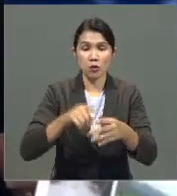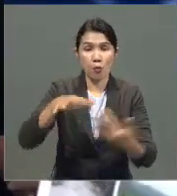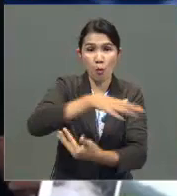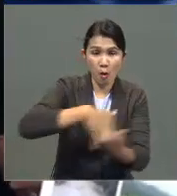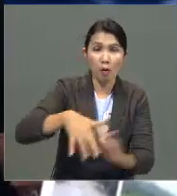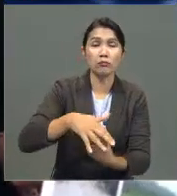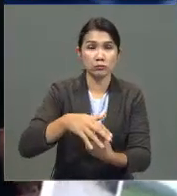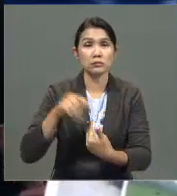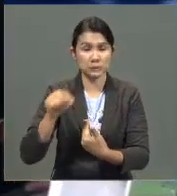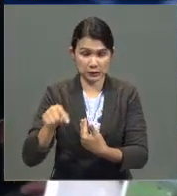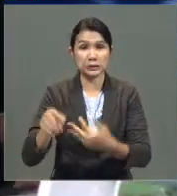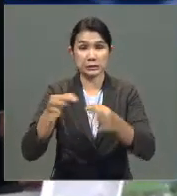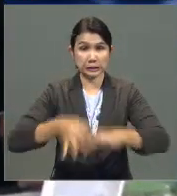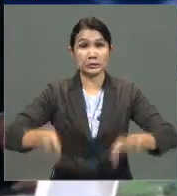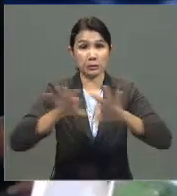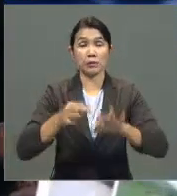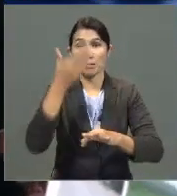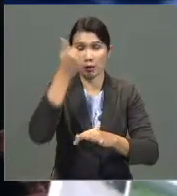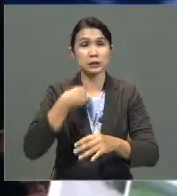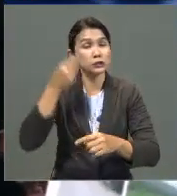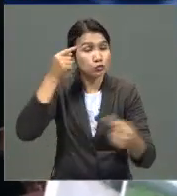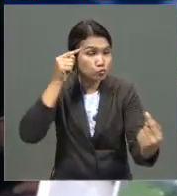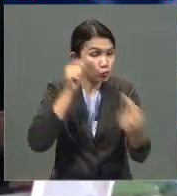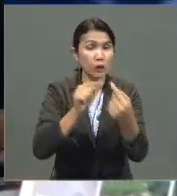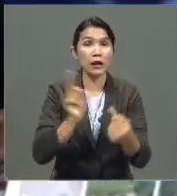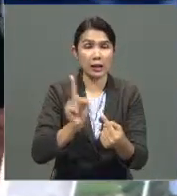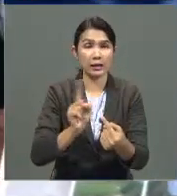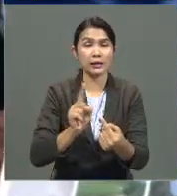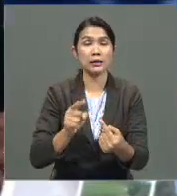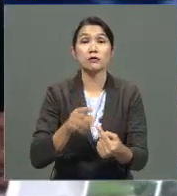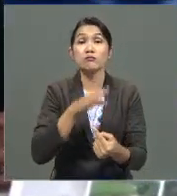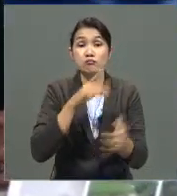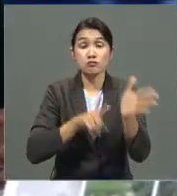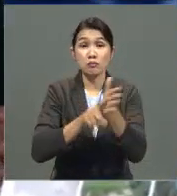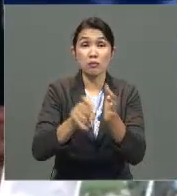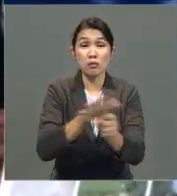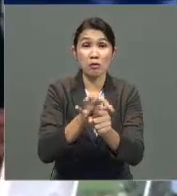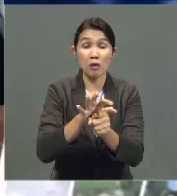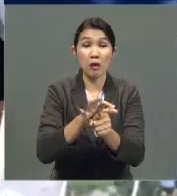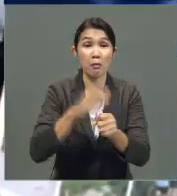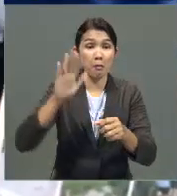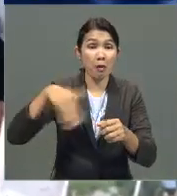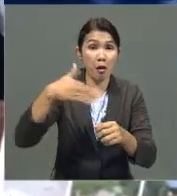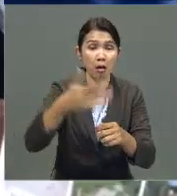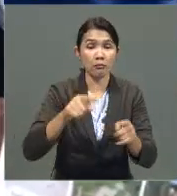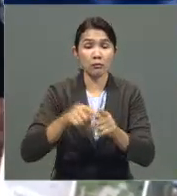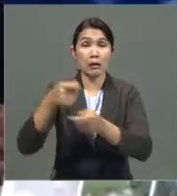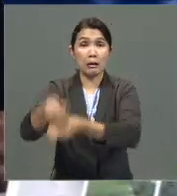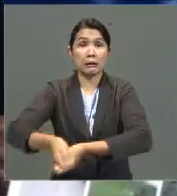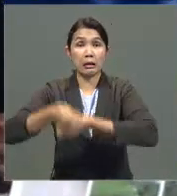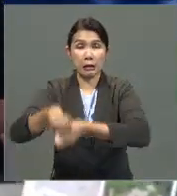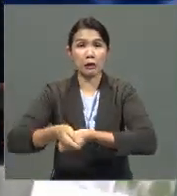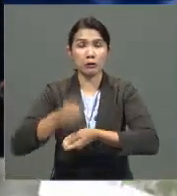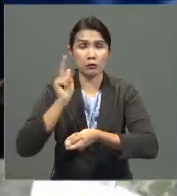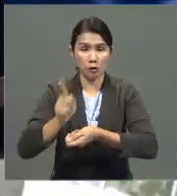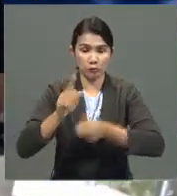งนี้เนี่ยมันจะเป็นส่วนสำคัญเพราะว่าเราตั้งเป้าหมายว่าหลังจากที่โควิด-19 ผ่านไปเนี่ยภาคการเกษตรเนี่ยจะต้